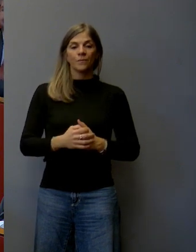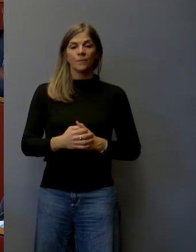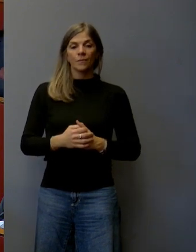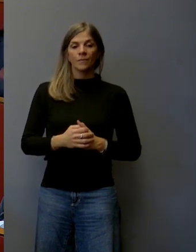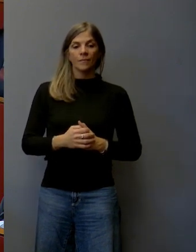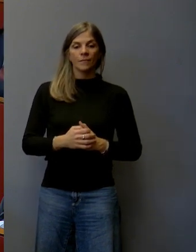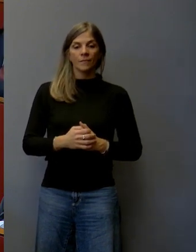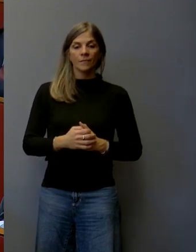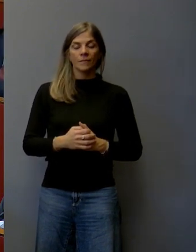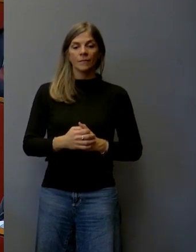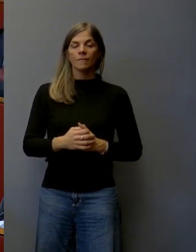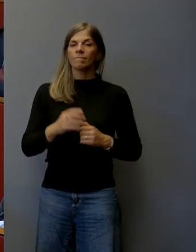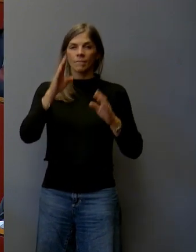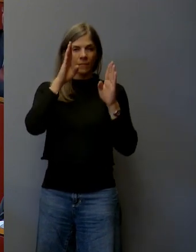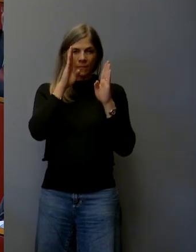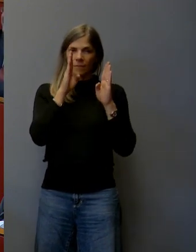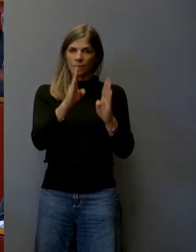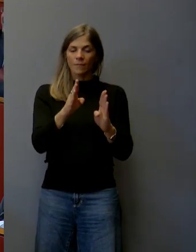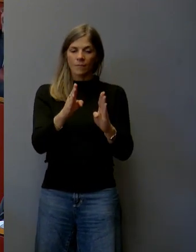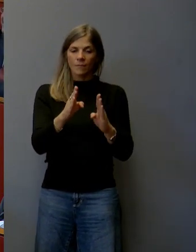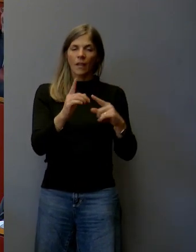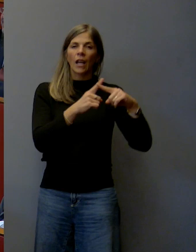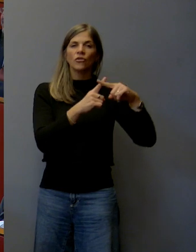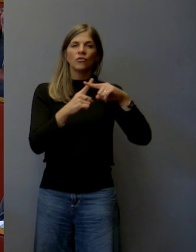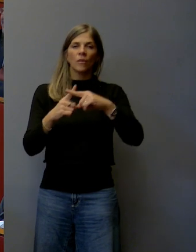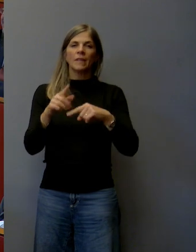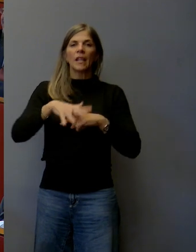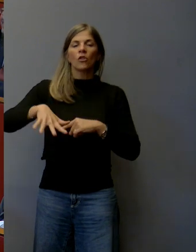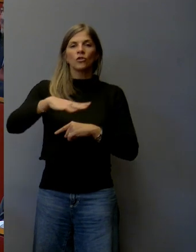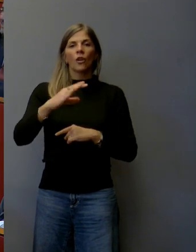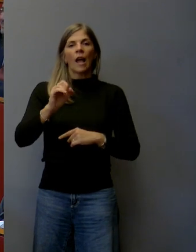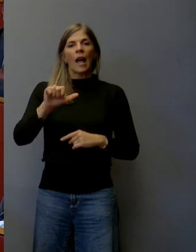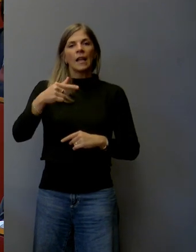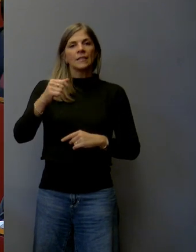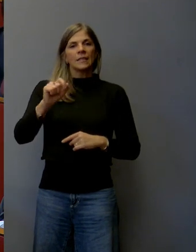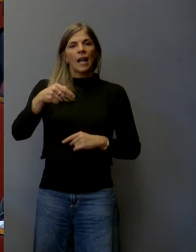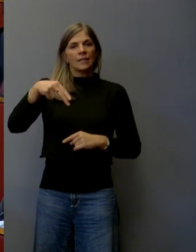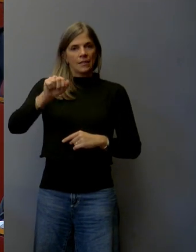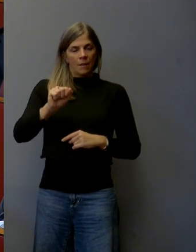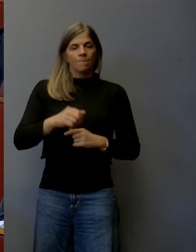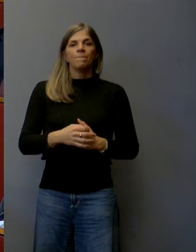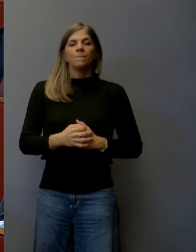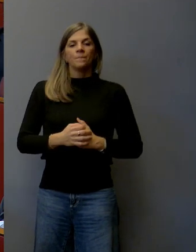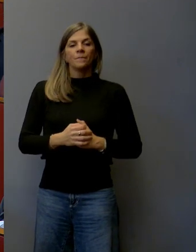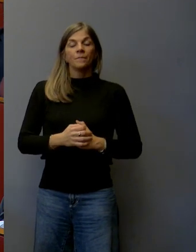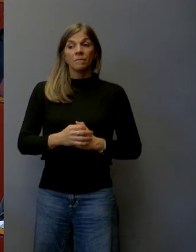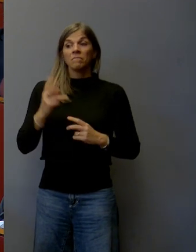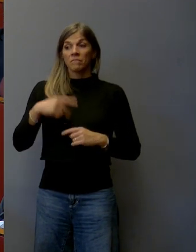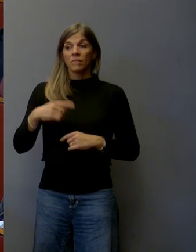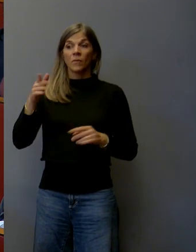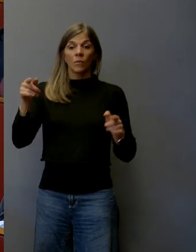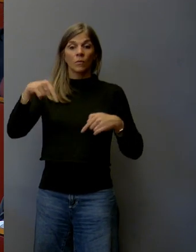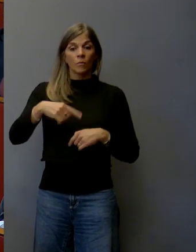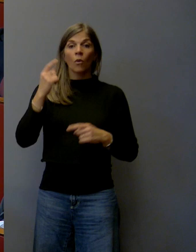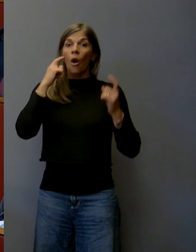punta alla sua attenzione sul cimitero della castagna Allora ho sentito in aula che molti altri colleghi